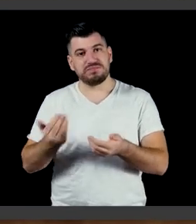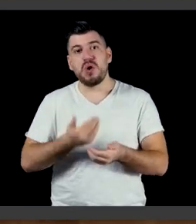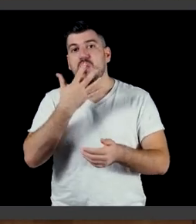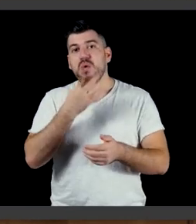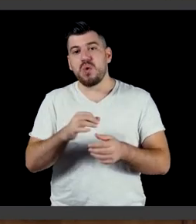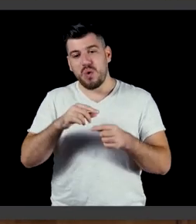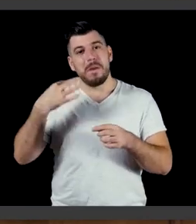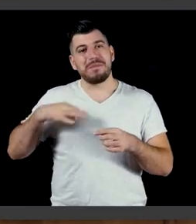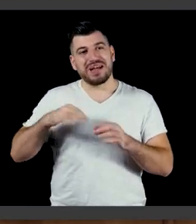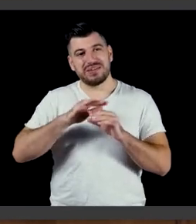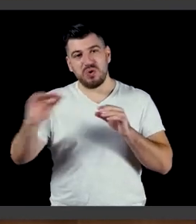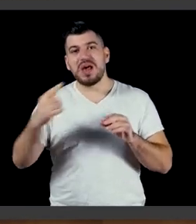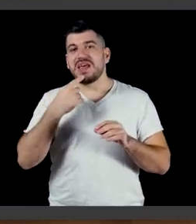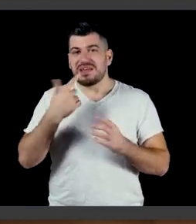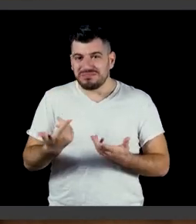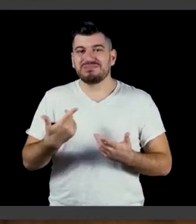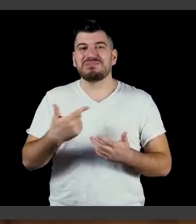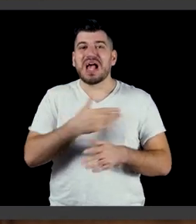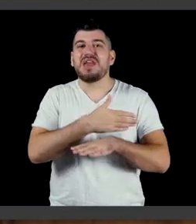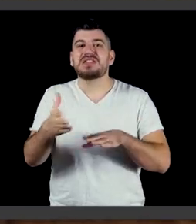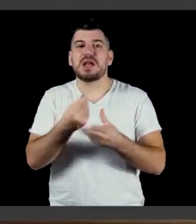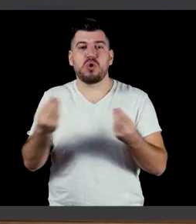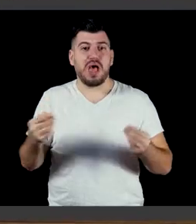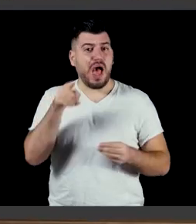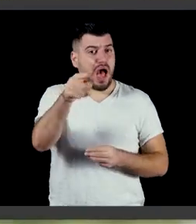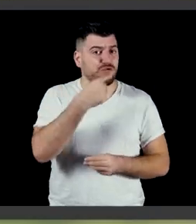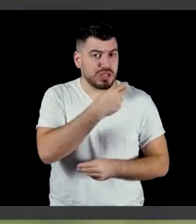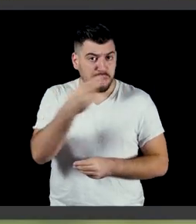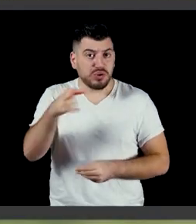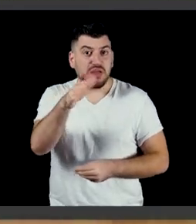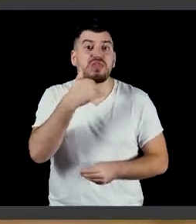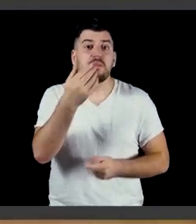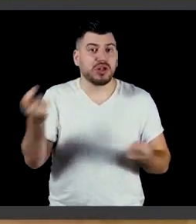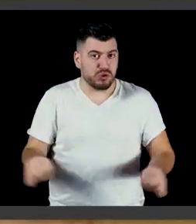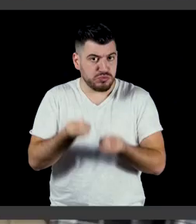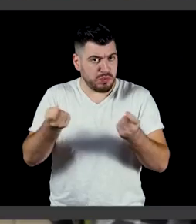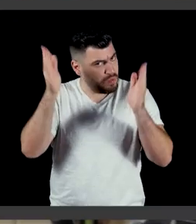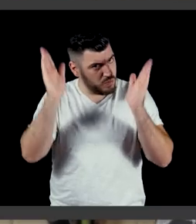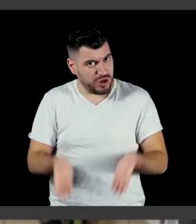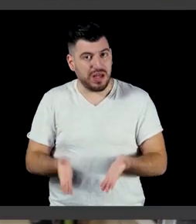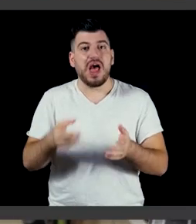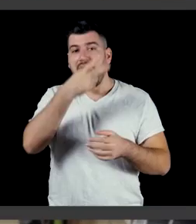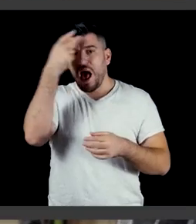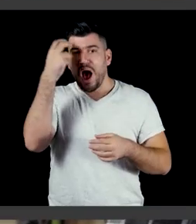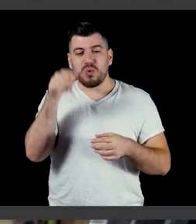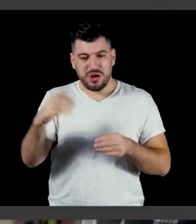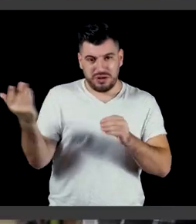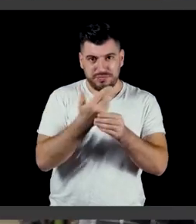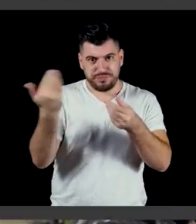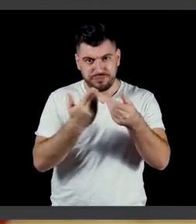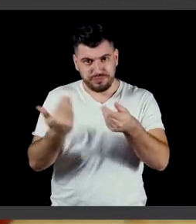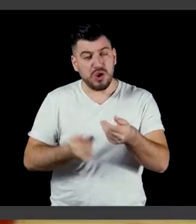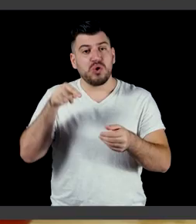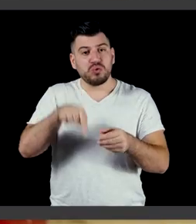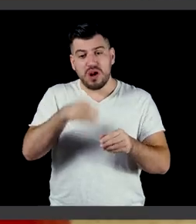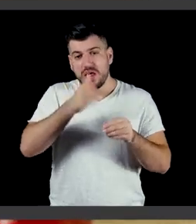μου εμποδίσει το αγκουράκι στο να γίνει γρήγορα. Αυτό δεν σημαίνει ότι εσείς δεν μπορείτε να το χρησιμοποιήσετε. Έτσι όπως είναι το αγκουράκι, αφού το έχουμε καθαρίσει, θα πάρω και θα